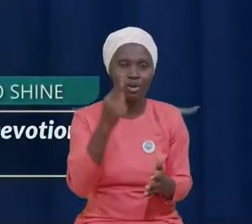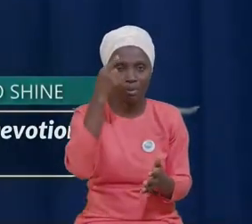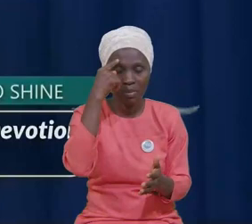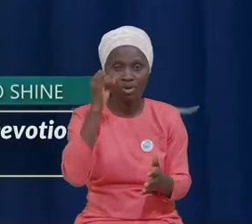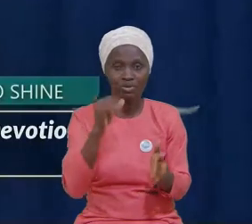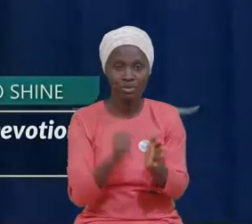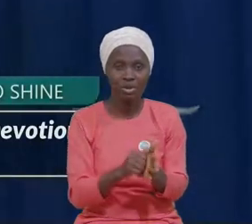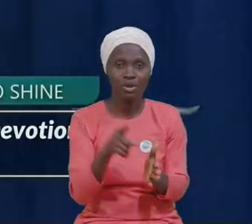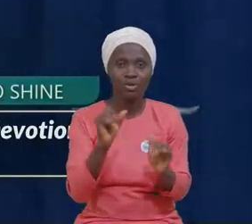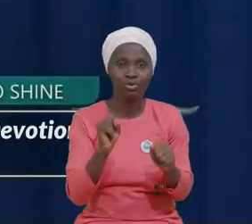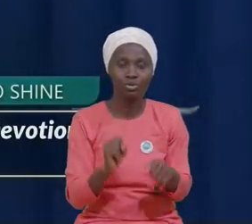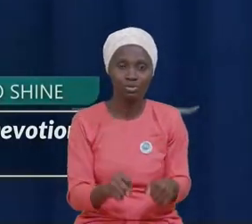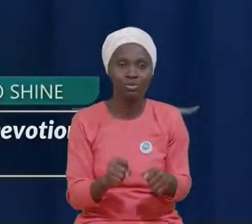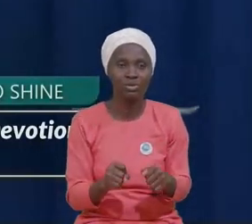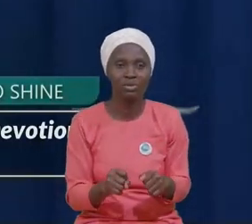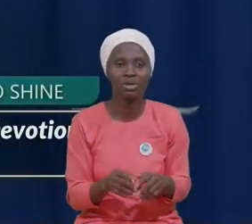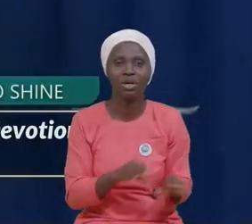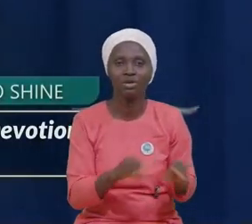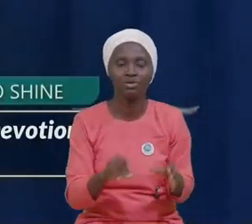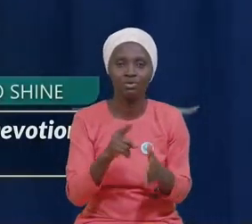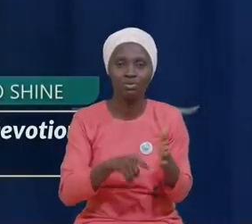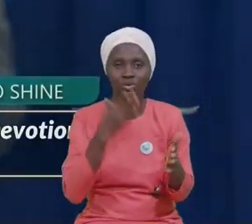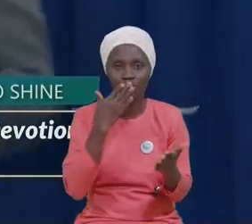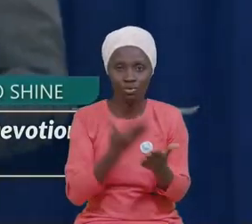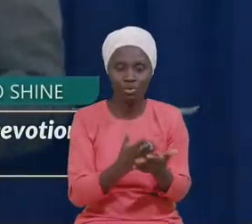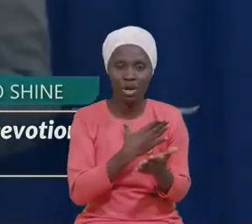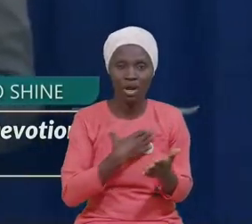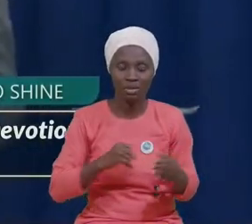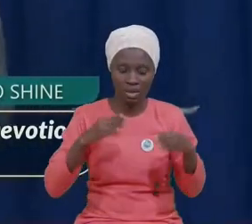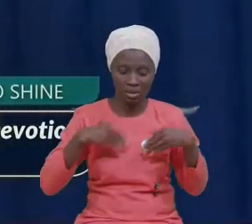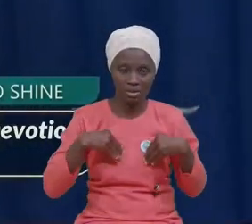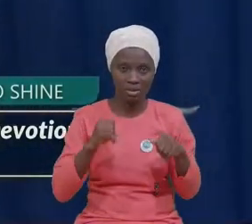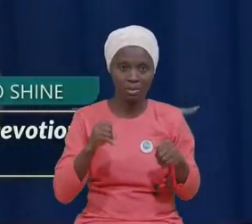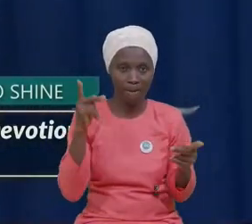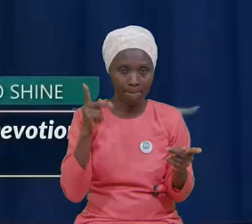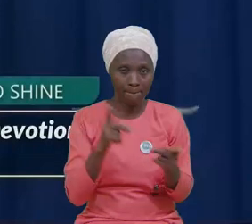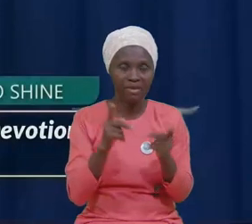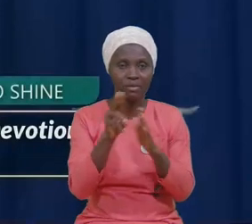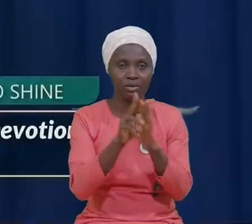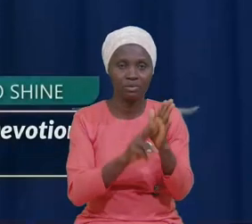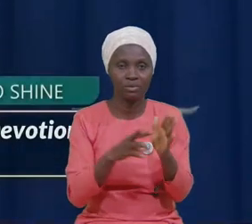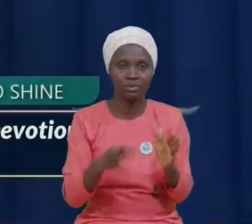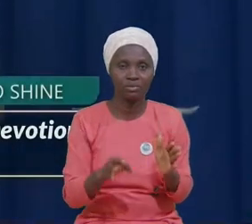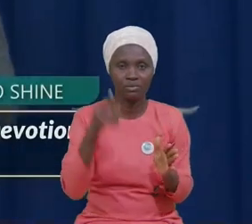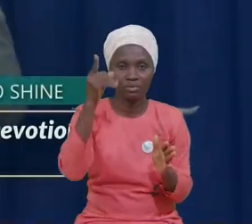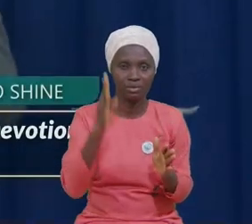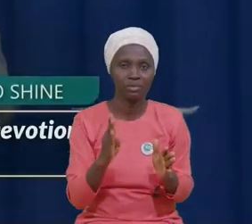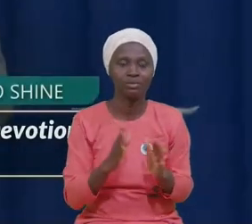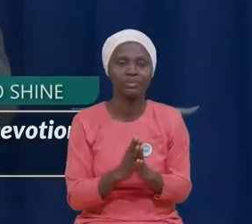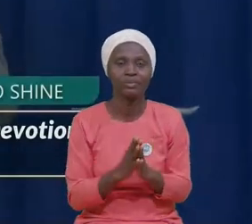vous discerniez quelle est la volonté de Dieu, ce qui est bon, agréable et parfait.